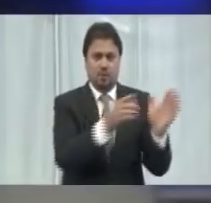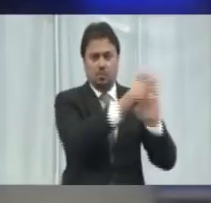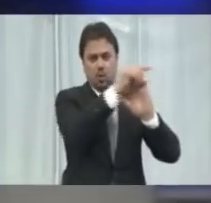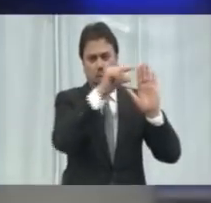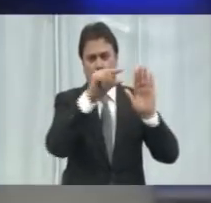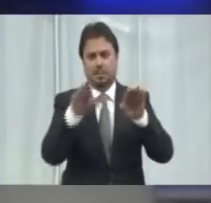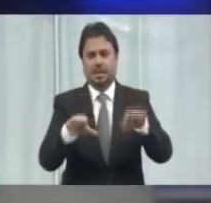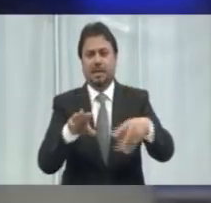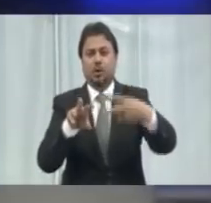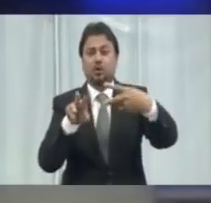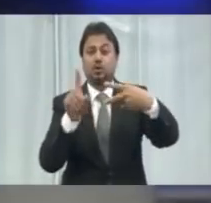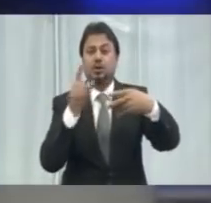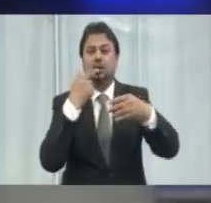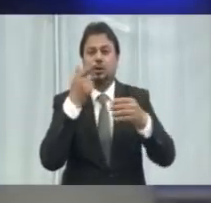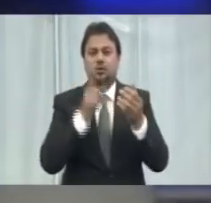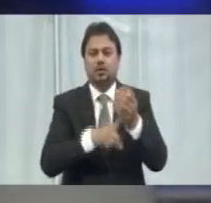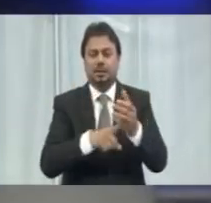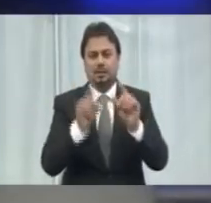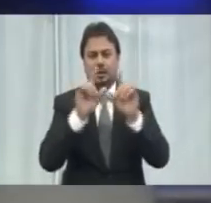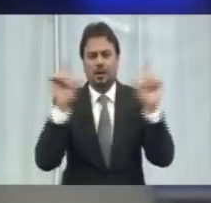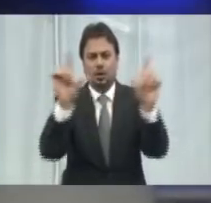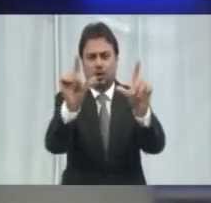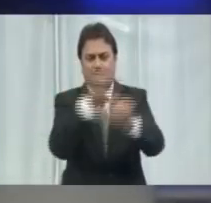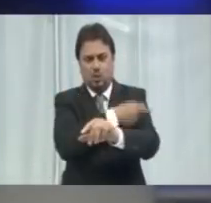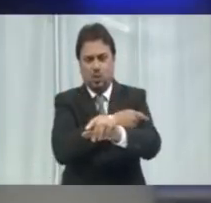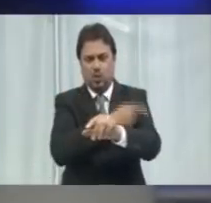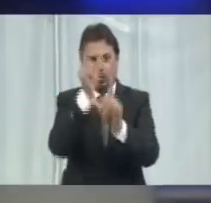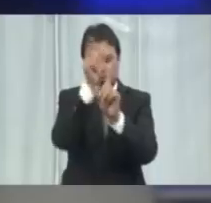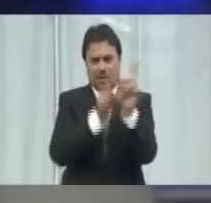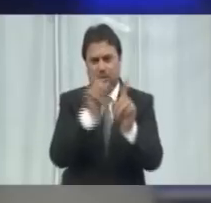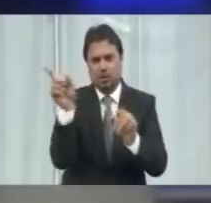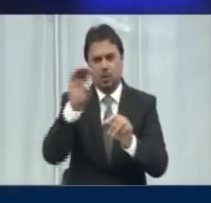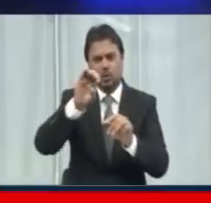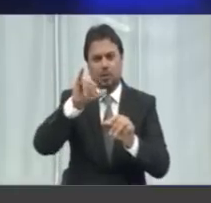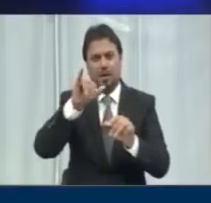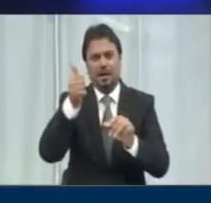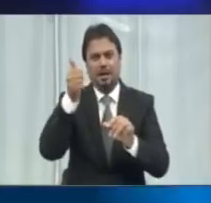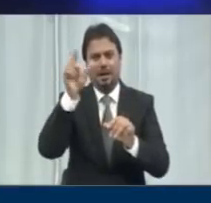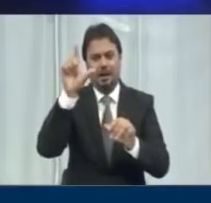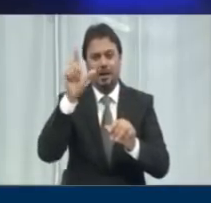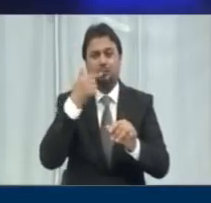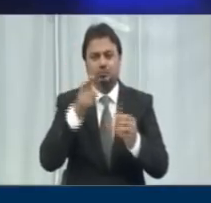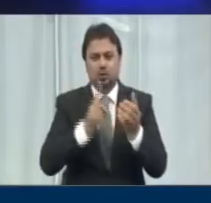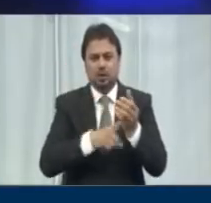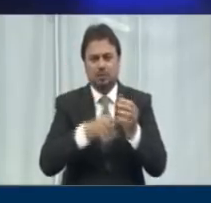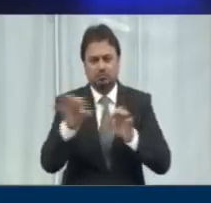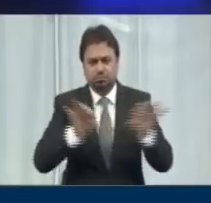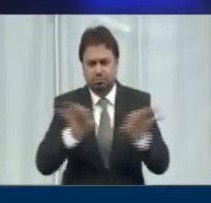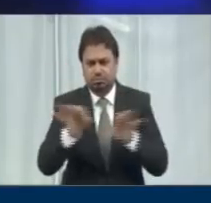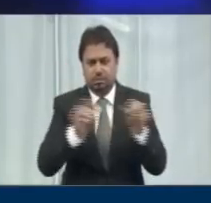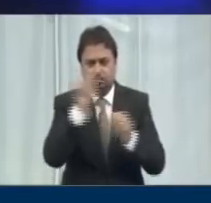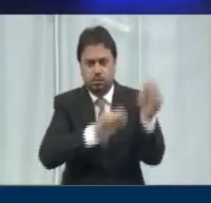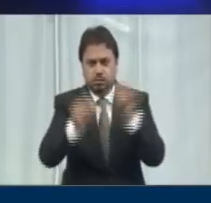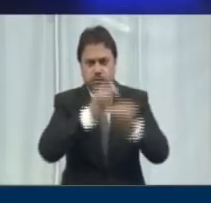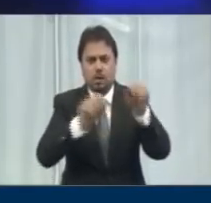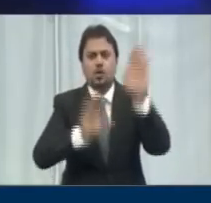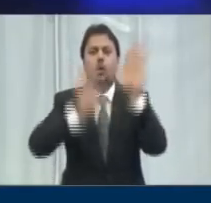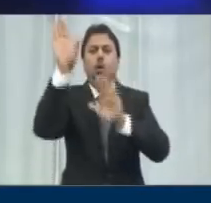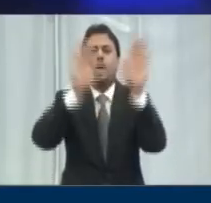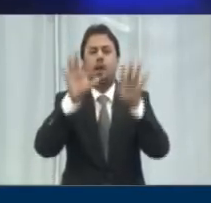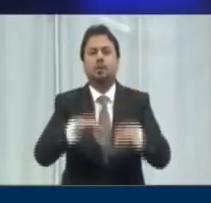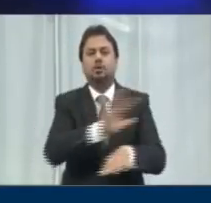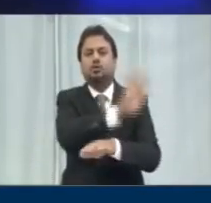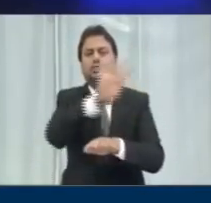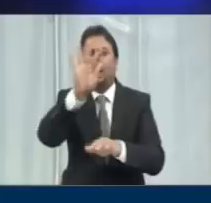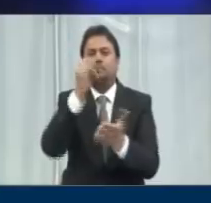وفي موضوع الموازنة أيضا، قال عضو اللجنة المالية النيابية جمال كوجر أن تعديل وتشريع الموازنة صلاحية مجلس النواب